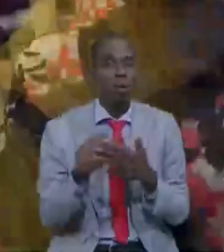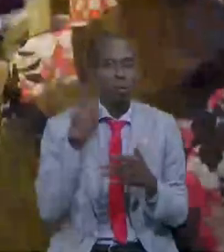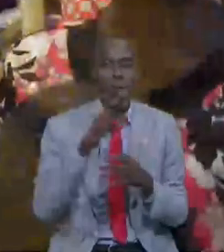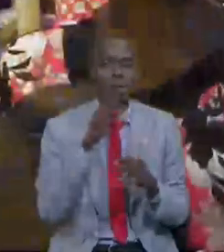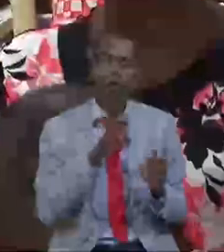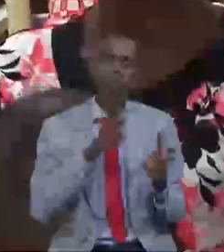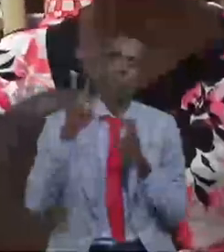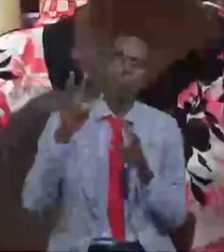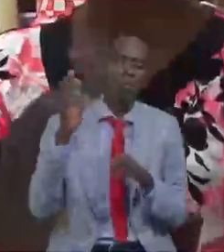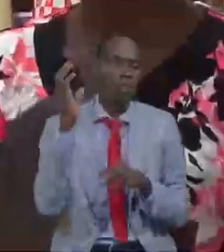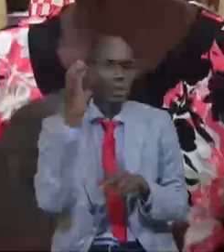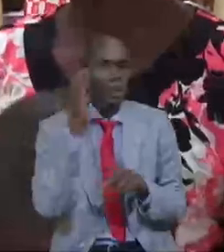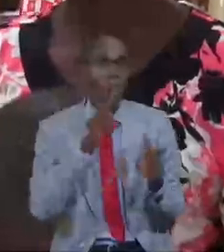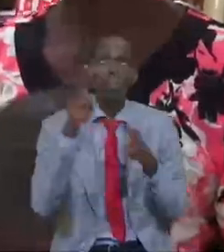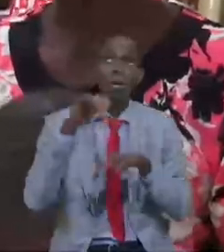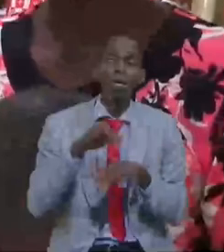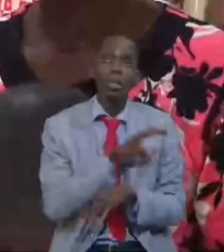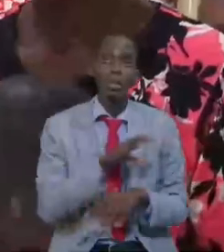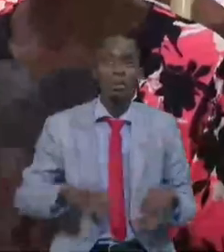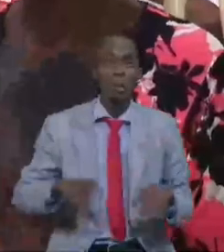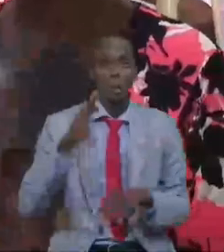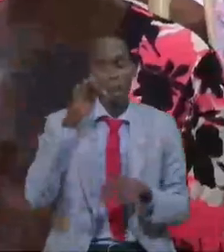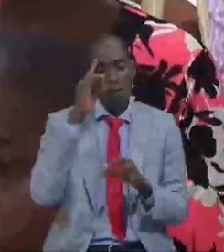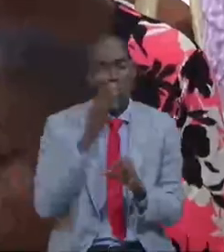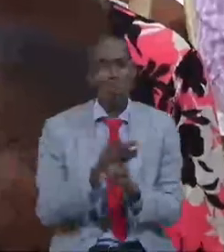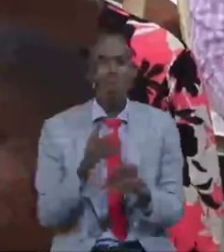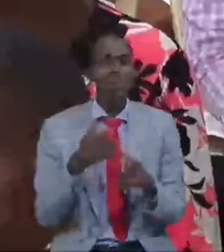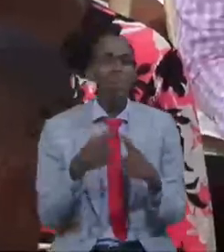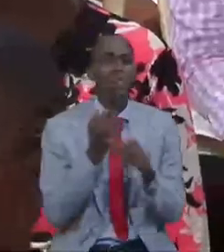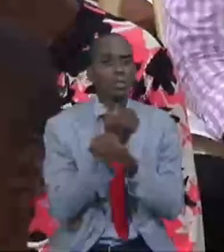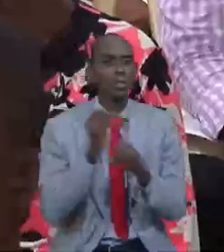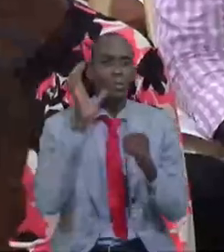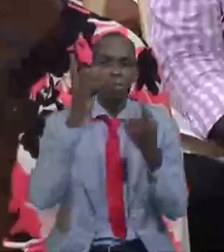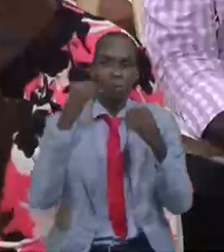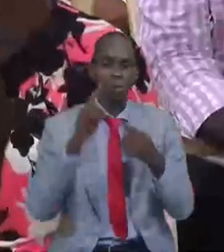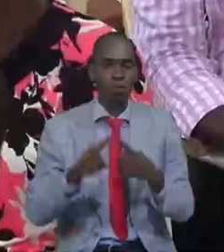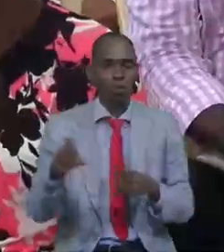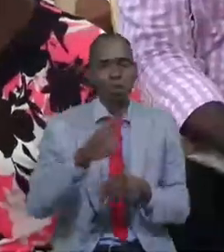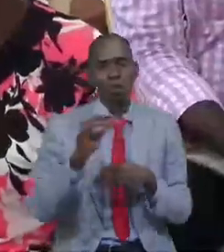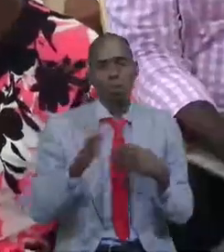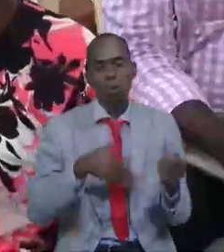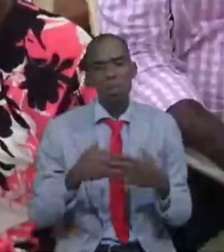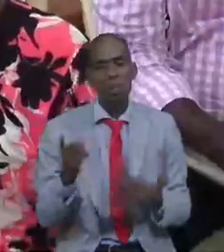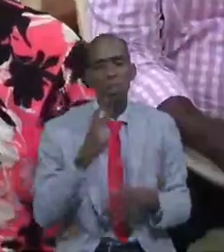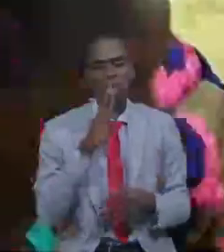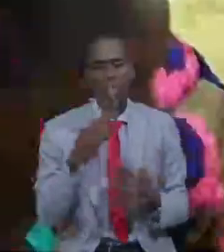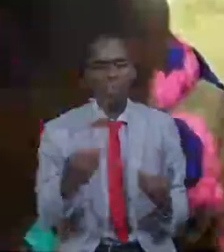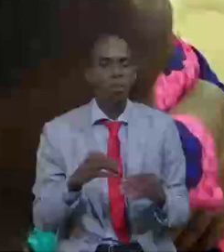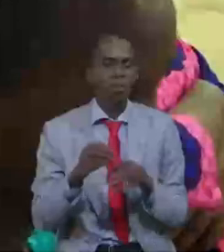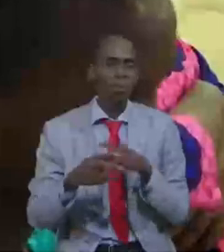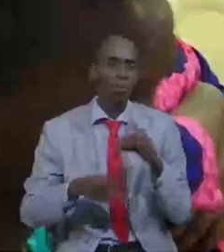foi, le salut te parviendra. Peu importe là où tu es dans le monde. Et ça te parvient aujourd'hui. Où